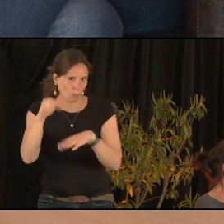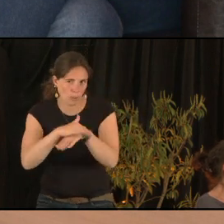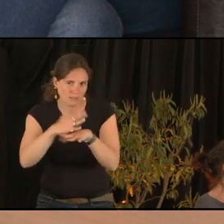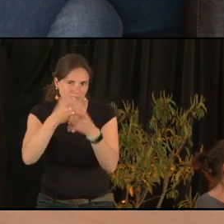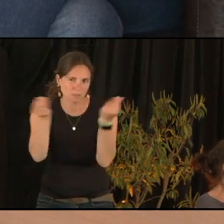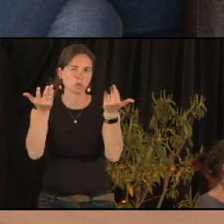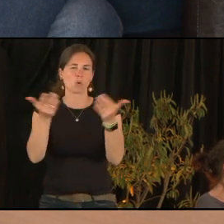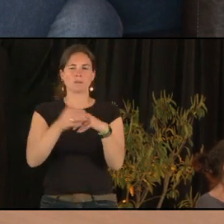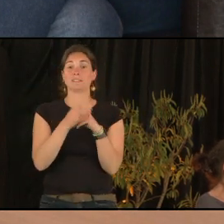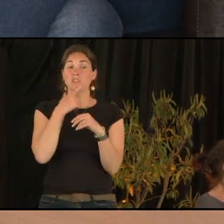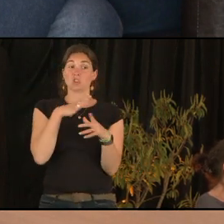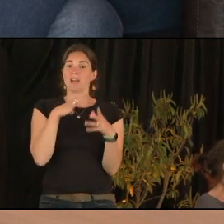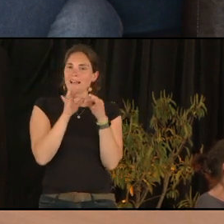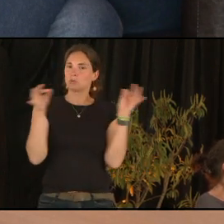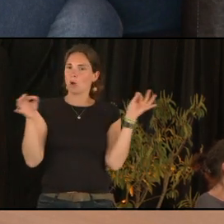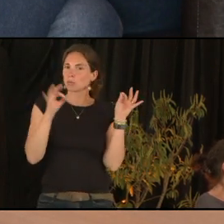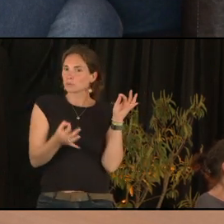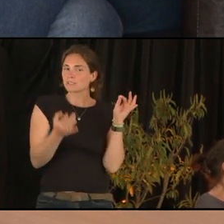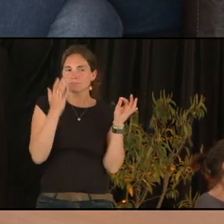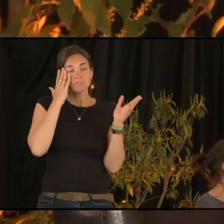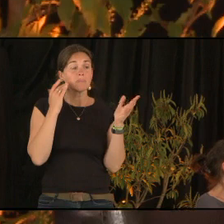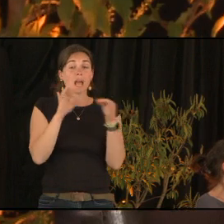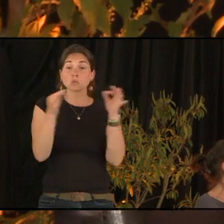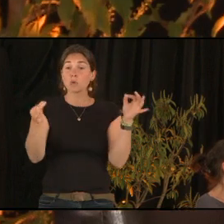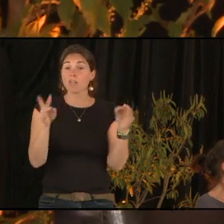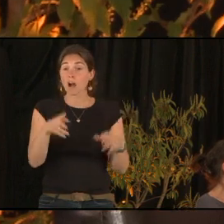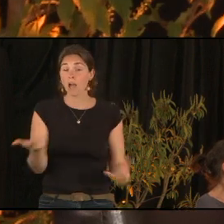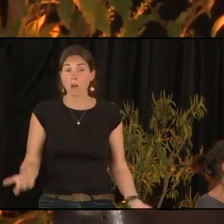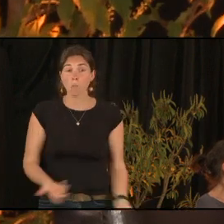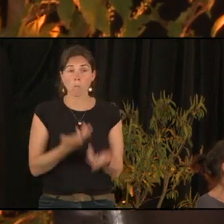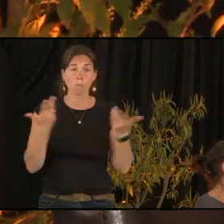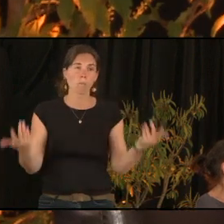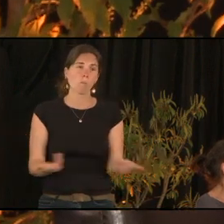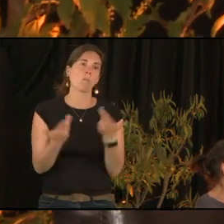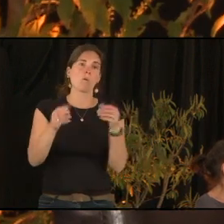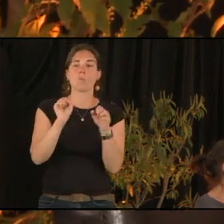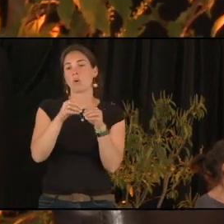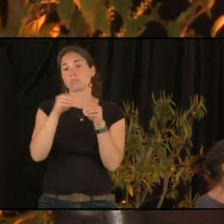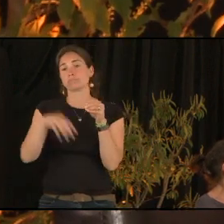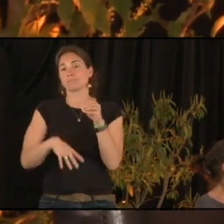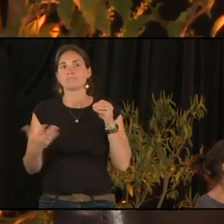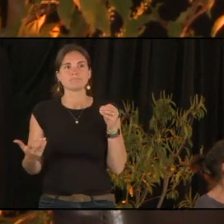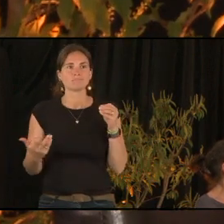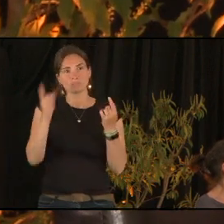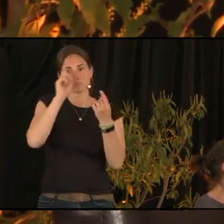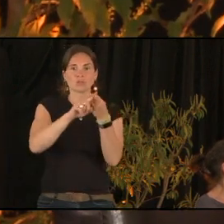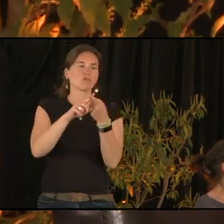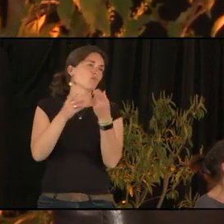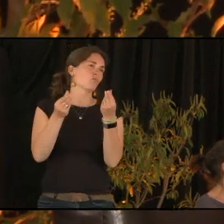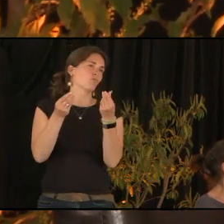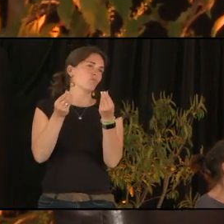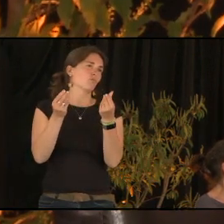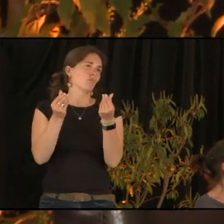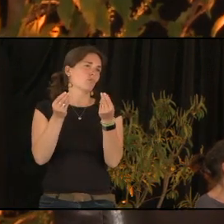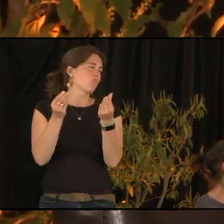connais pas à travers cette langue. C'était vraiment ça. Ouais, ouais. C'était trouver une langue qui puisse dire ce territoire que je ne connais